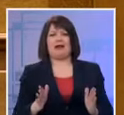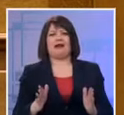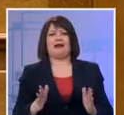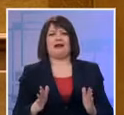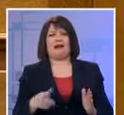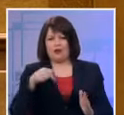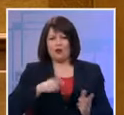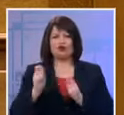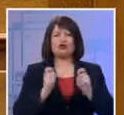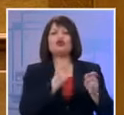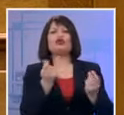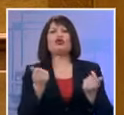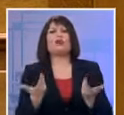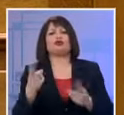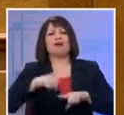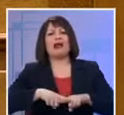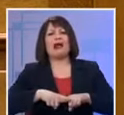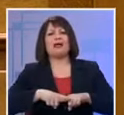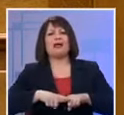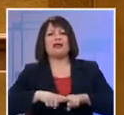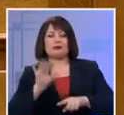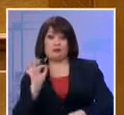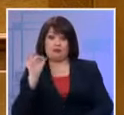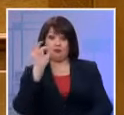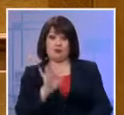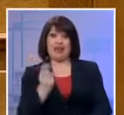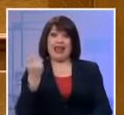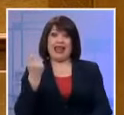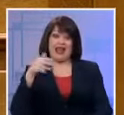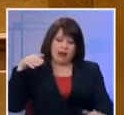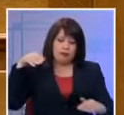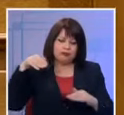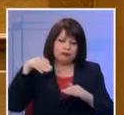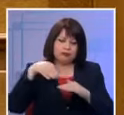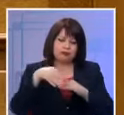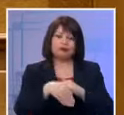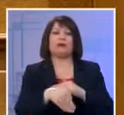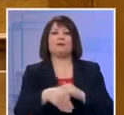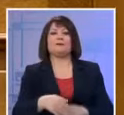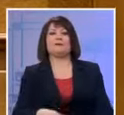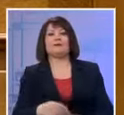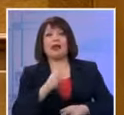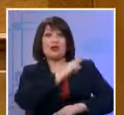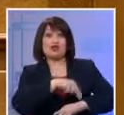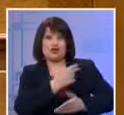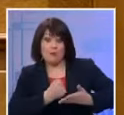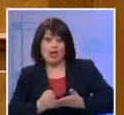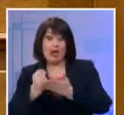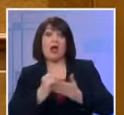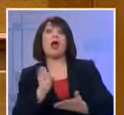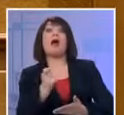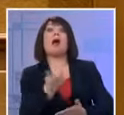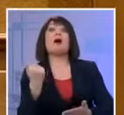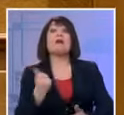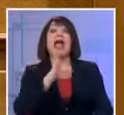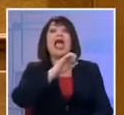εσωτερικών πληρωμών στη χώρα και οδηγείτε την ελληνική οικονομία ολοταχώς στην ύφεση. Δεν επιχορηγείτε τα νοσοκομεία, δεν πληρώνετε τον